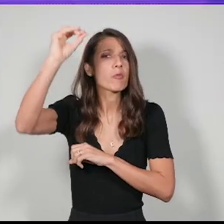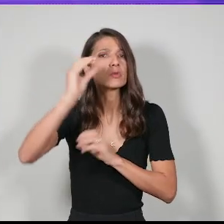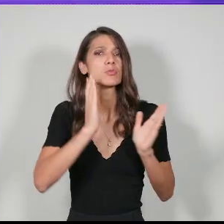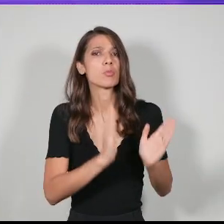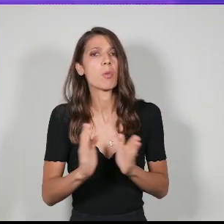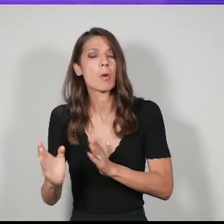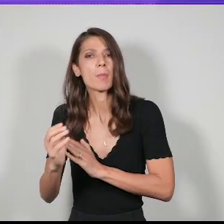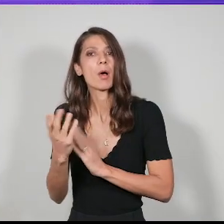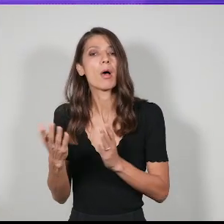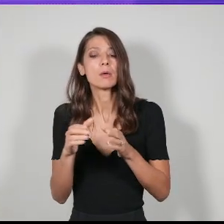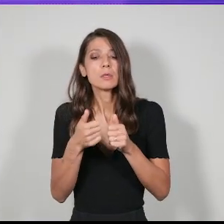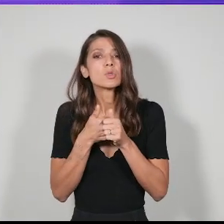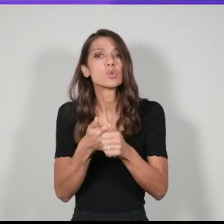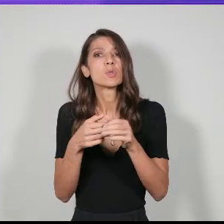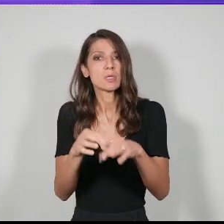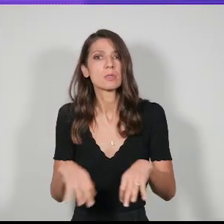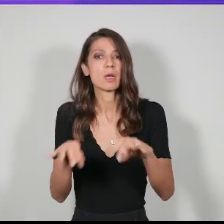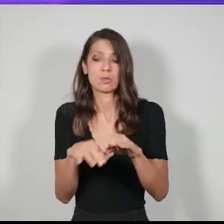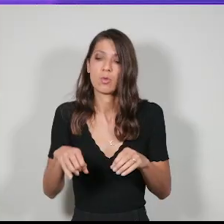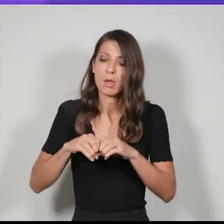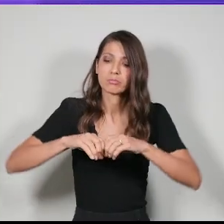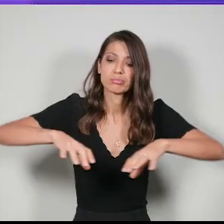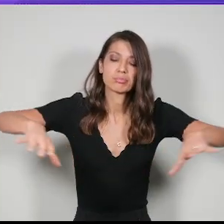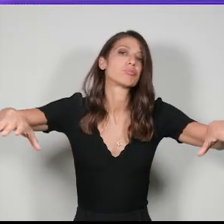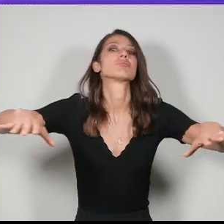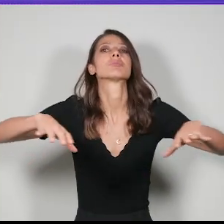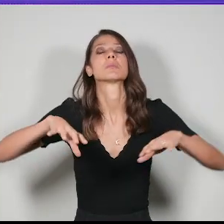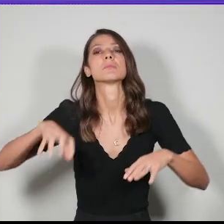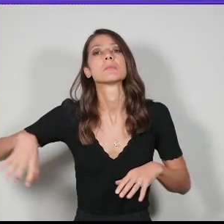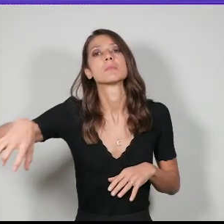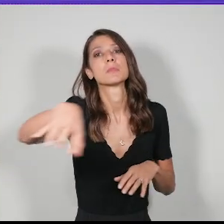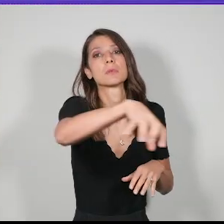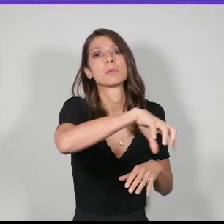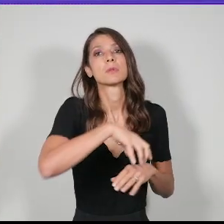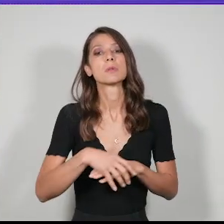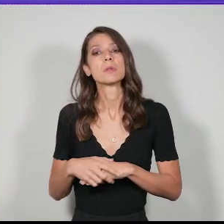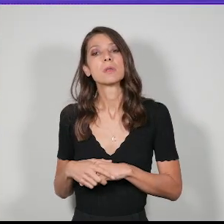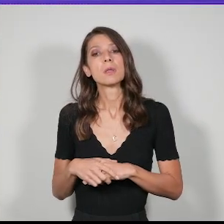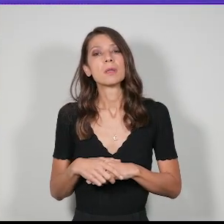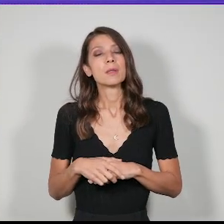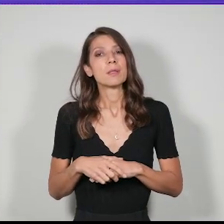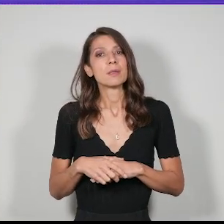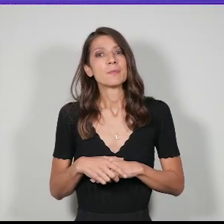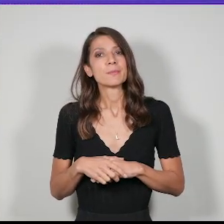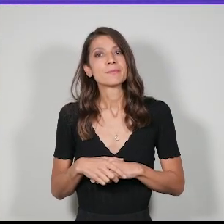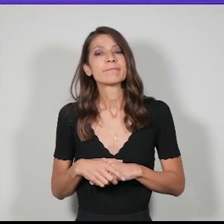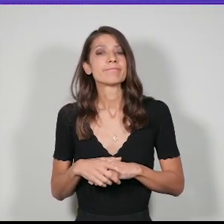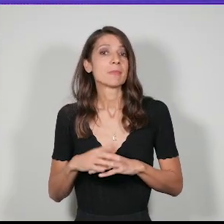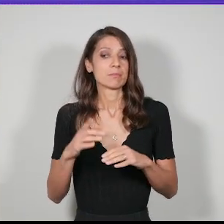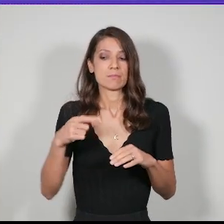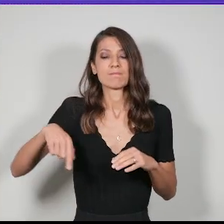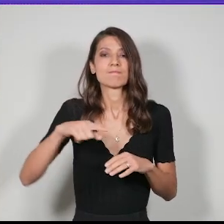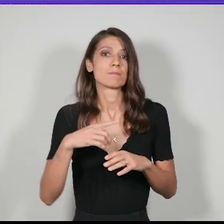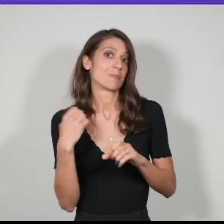de façon territoriale, de façon très décentralisée, très locale, qui sont très présents dans le territoire, ils parviennent à faire